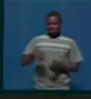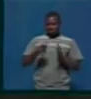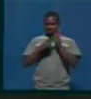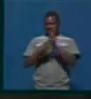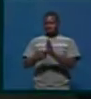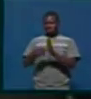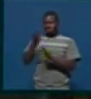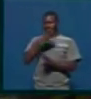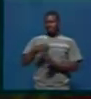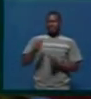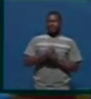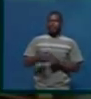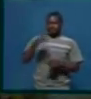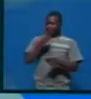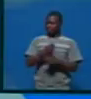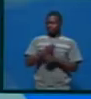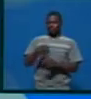fiscal burkinabé.